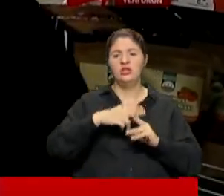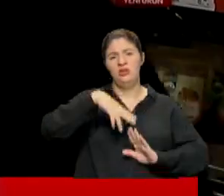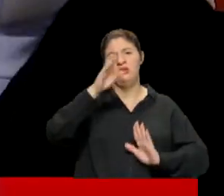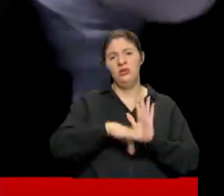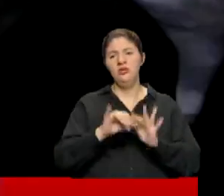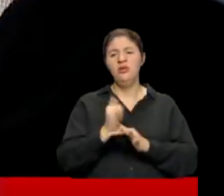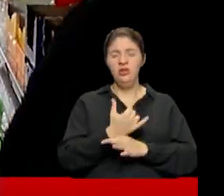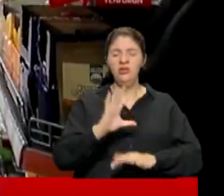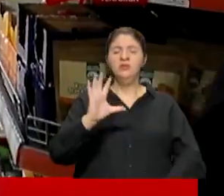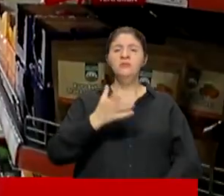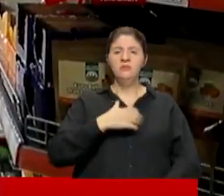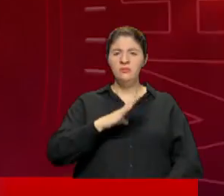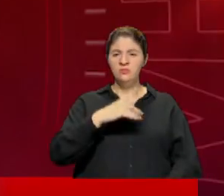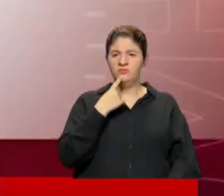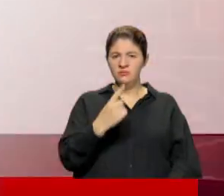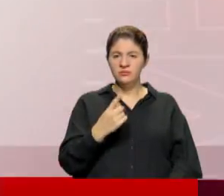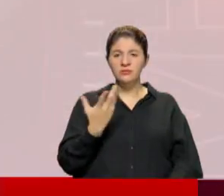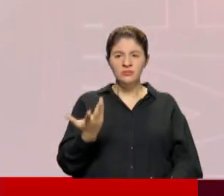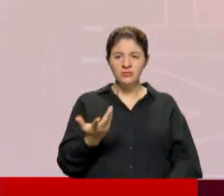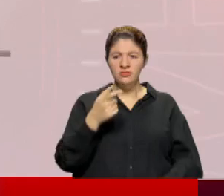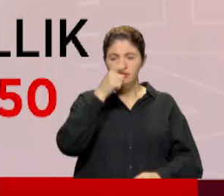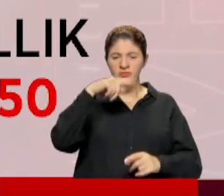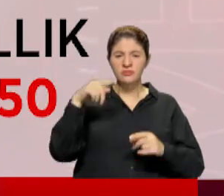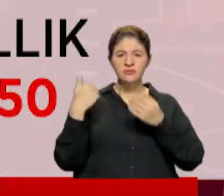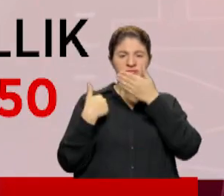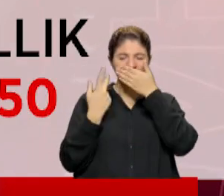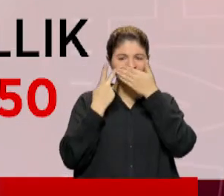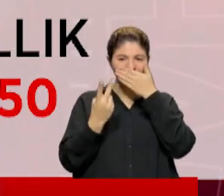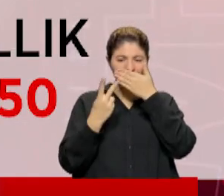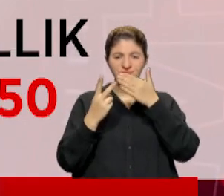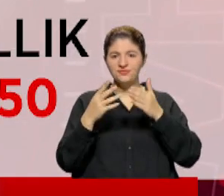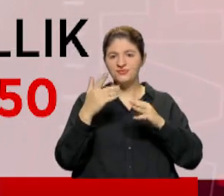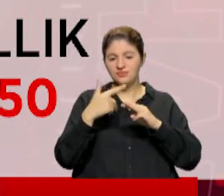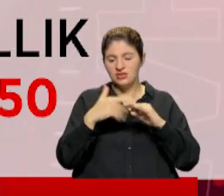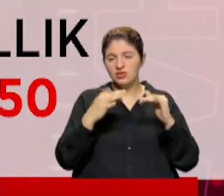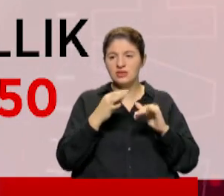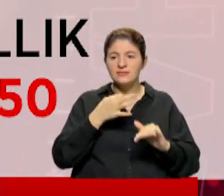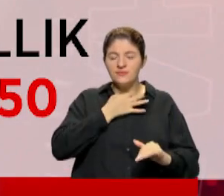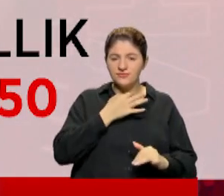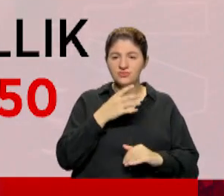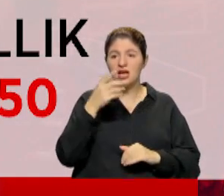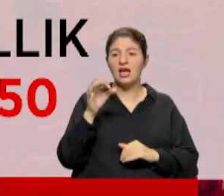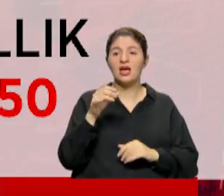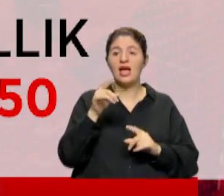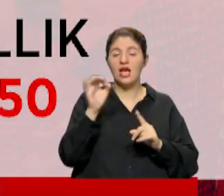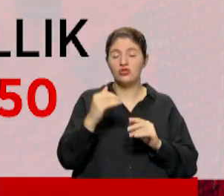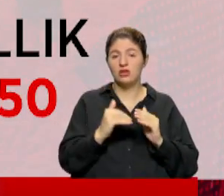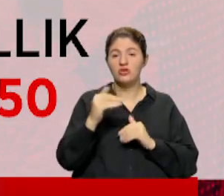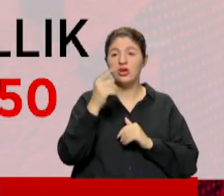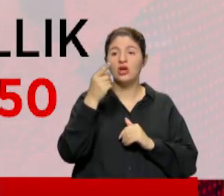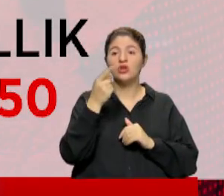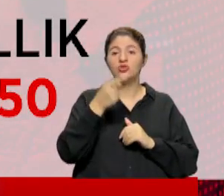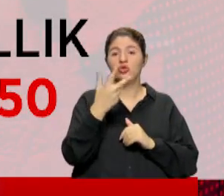düşürme kabiliyetine sahibiz demişti ama tüik'e göre enflasyon çıkışta Eylül artışı % 3,08